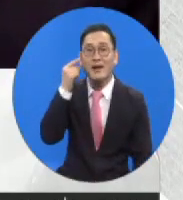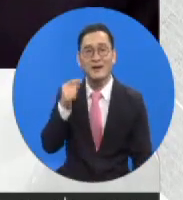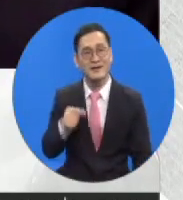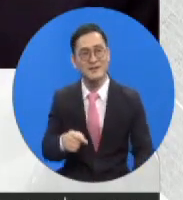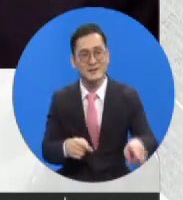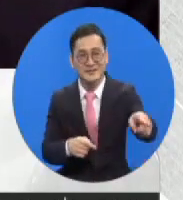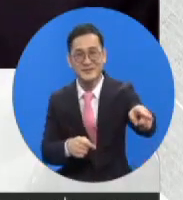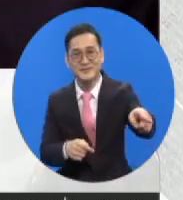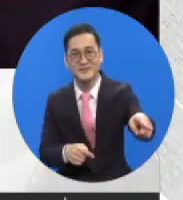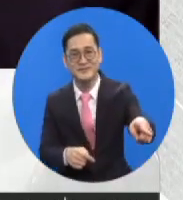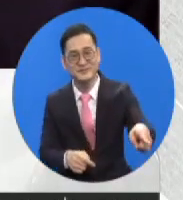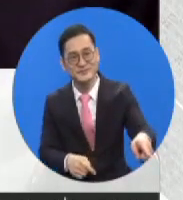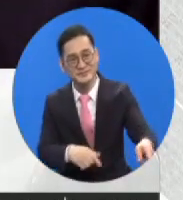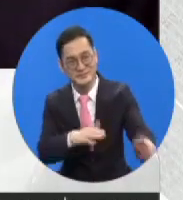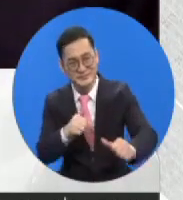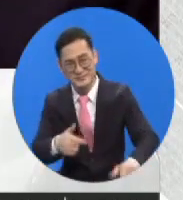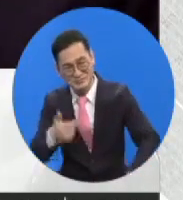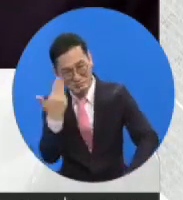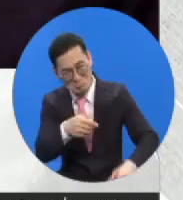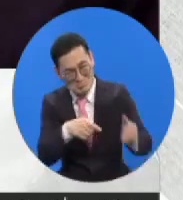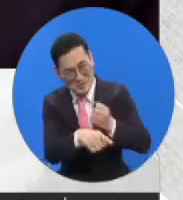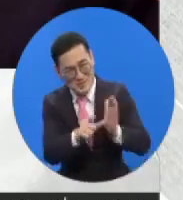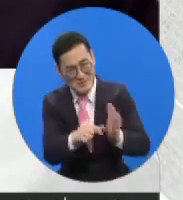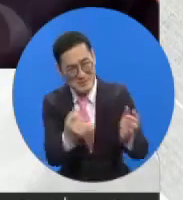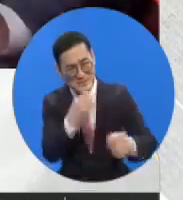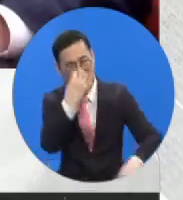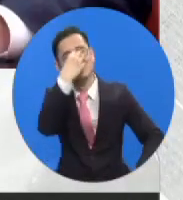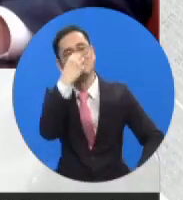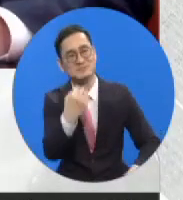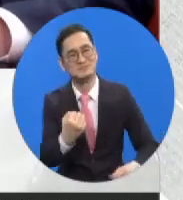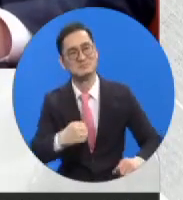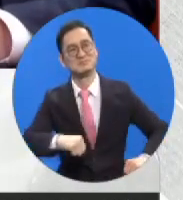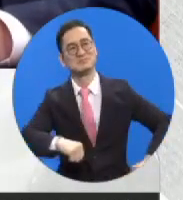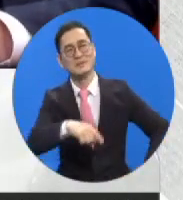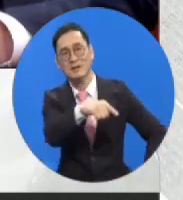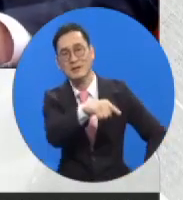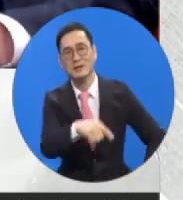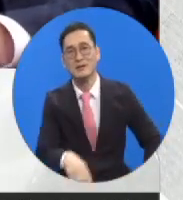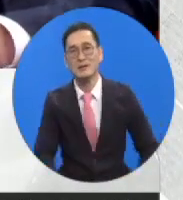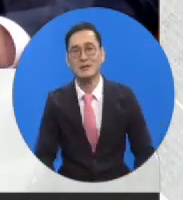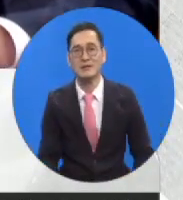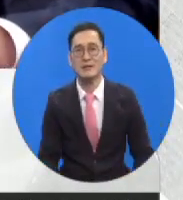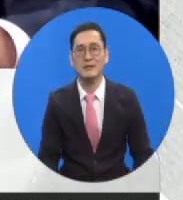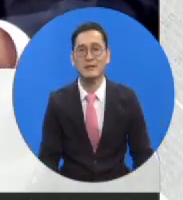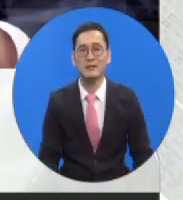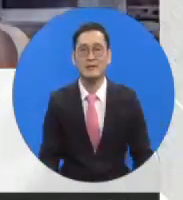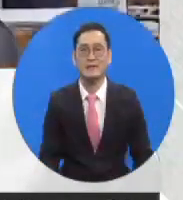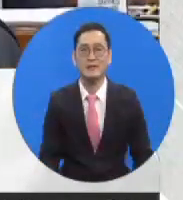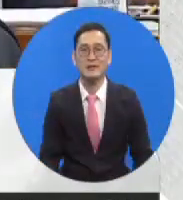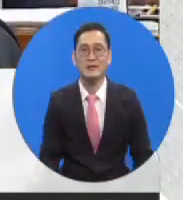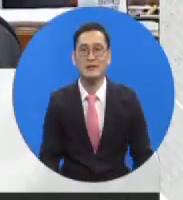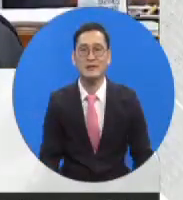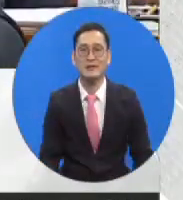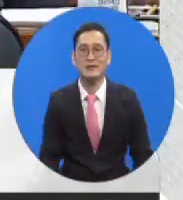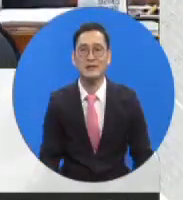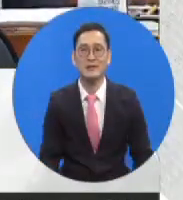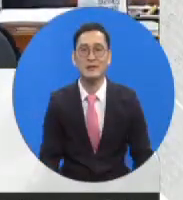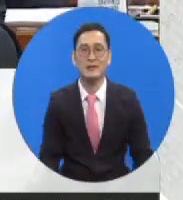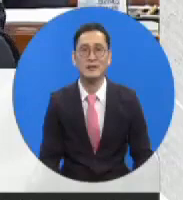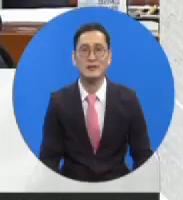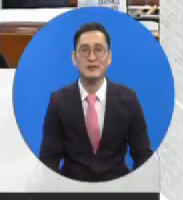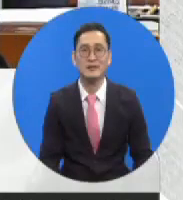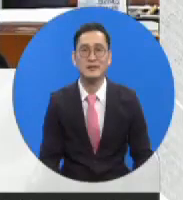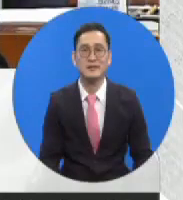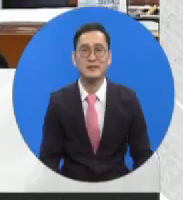때는 가만 뒀잖아요. 예. 그럼 그 반대 성향의 사람이 조금 거친 말 하는 거를 그걸 건드리면은 예. 그건